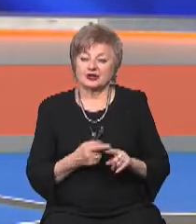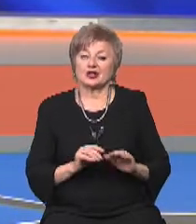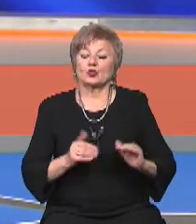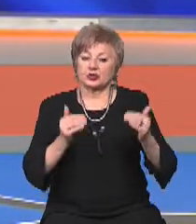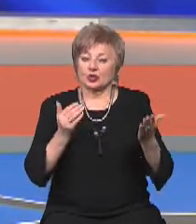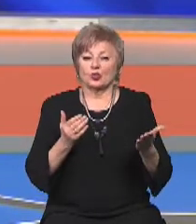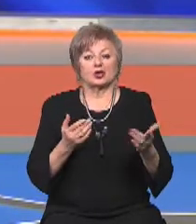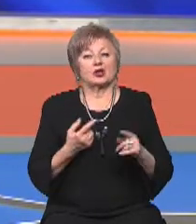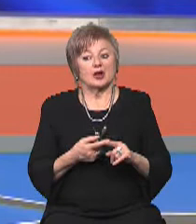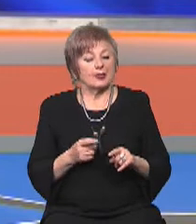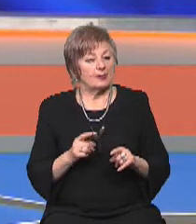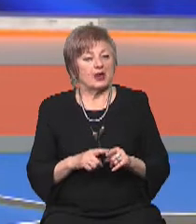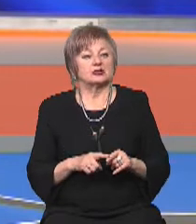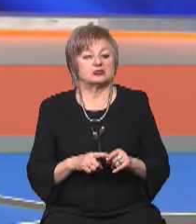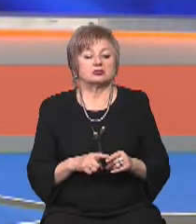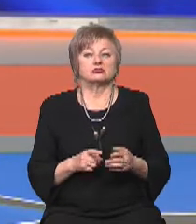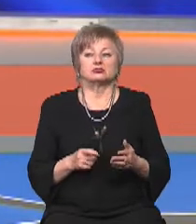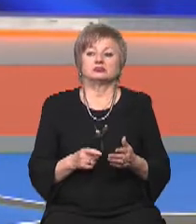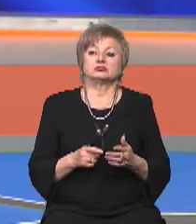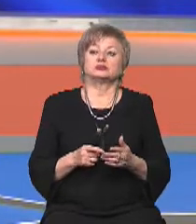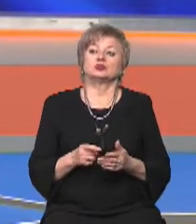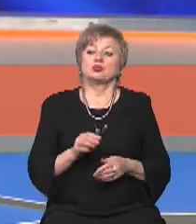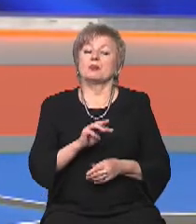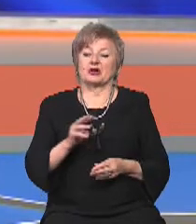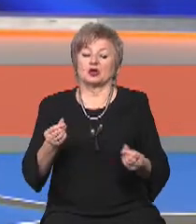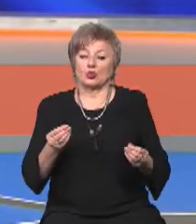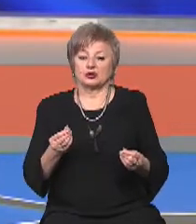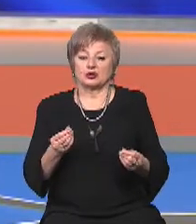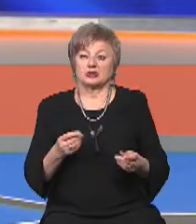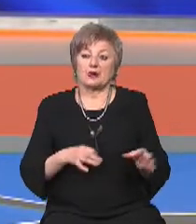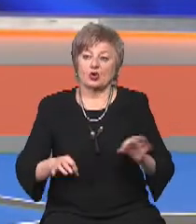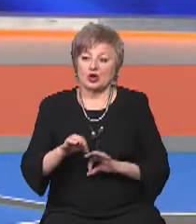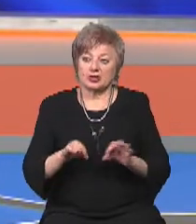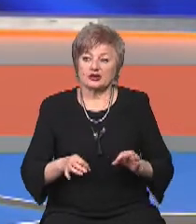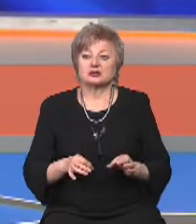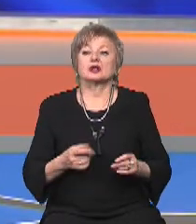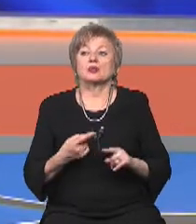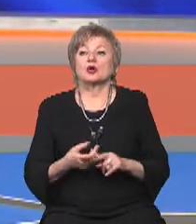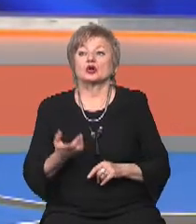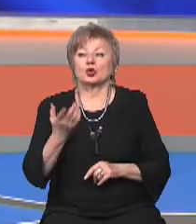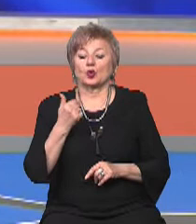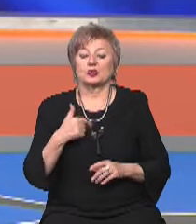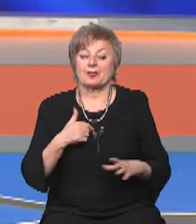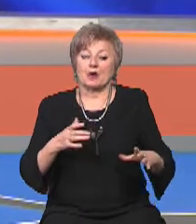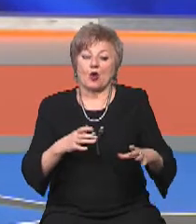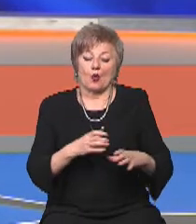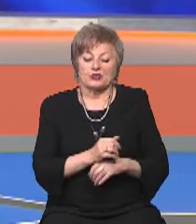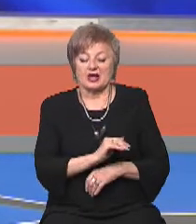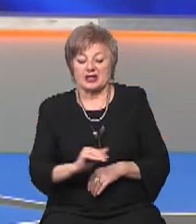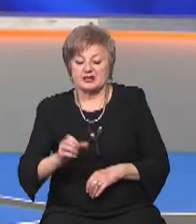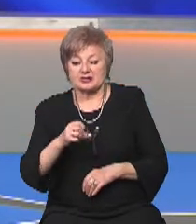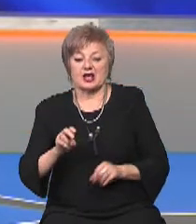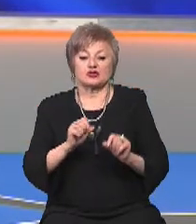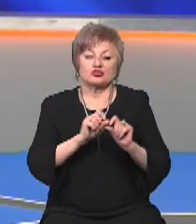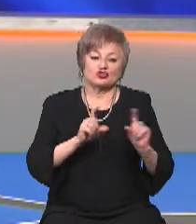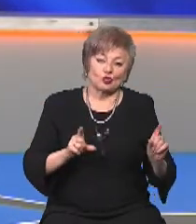і всього 3 мільйони на ці проекти. Тому, звісно, що коли ми обмежили садочки, школи,